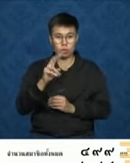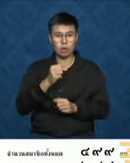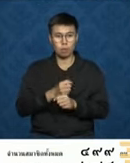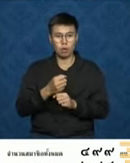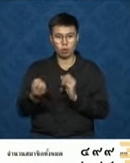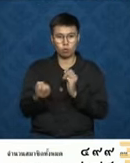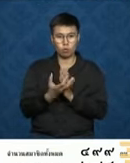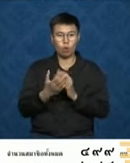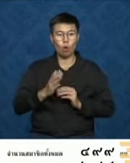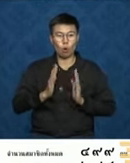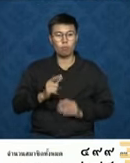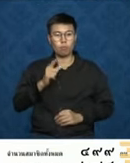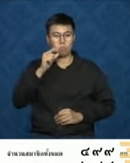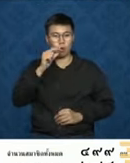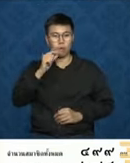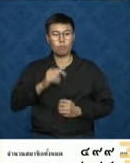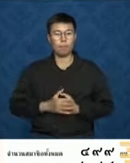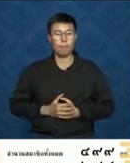มาก